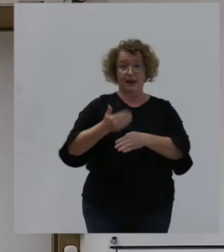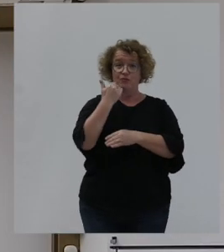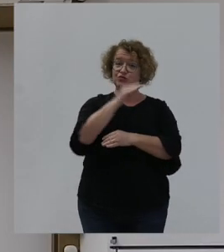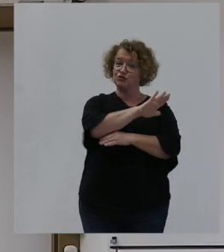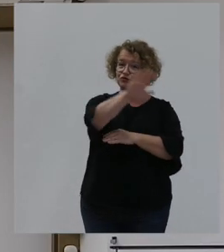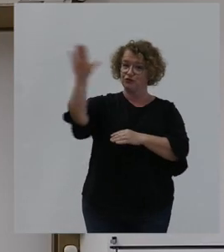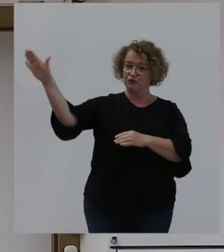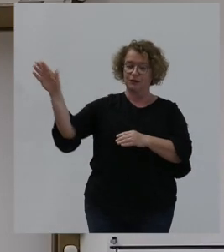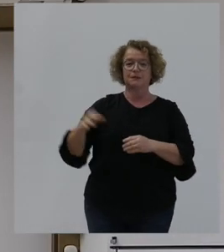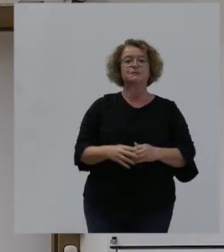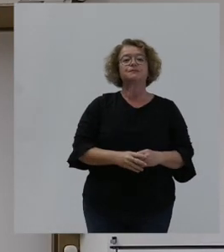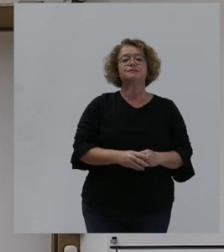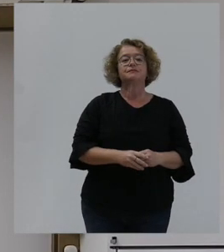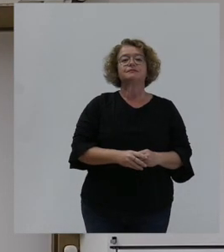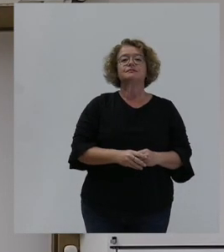Bonjour à tous.